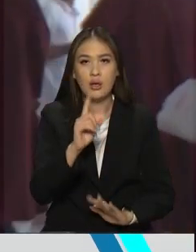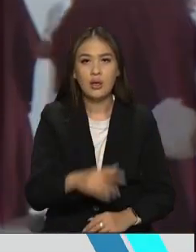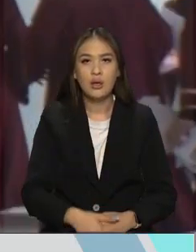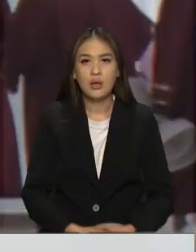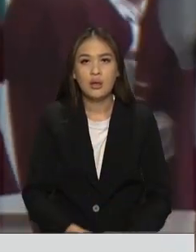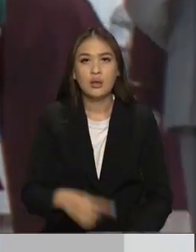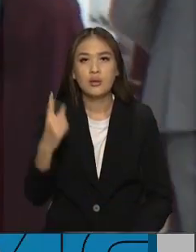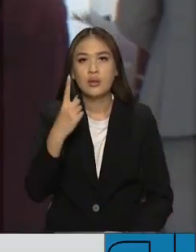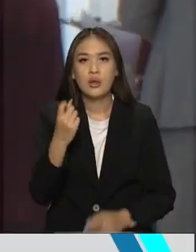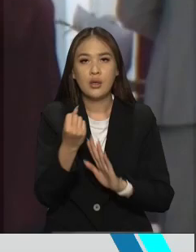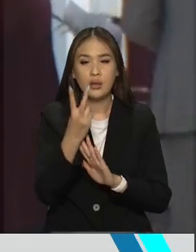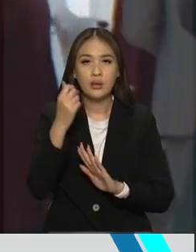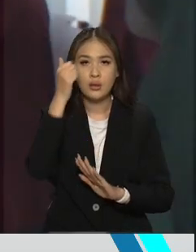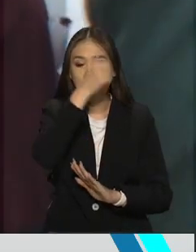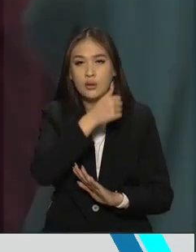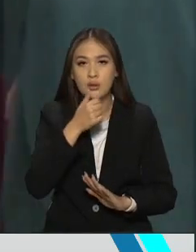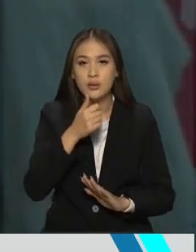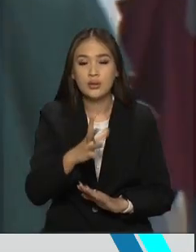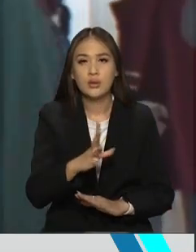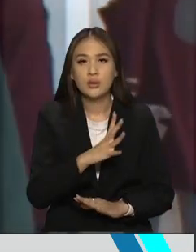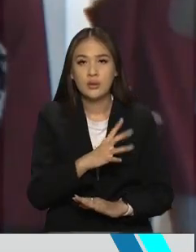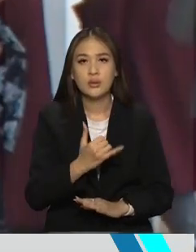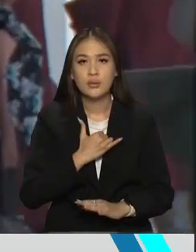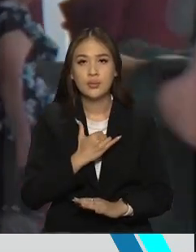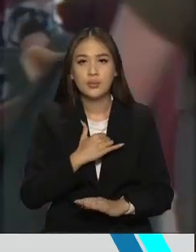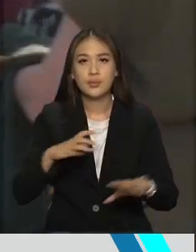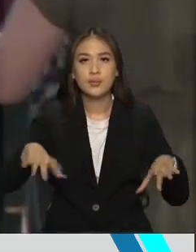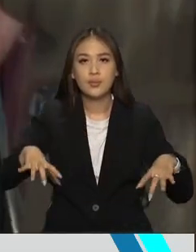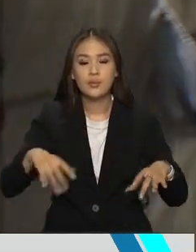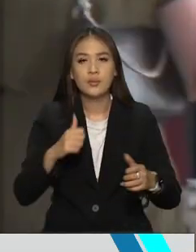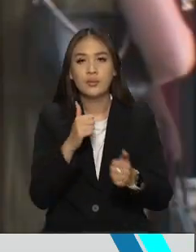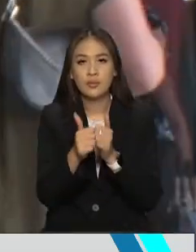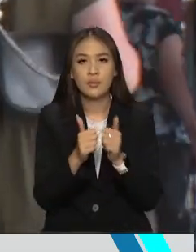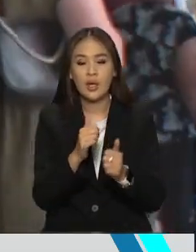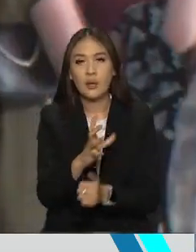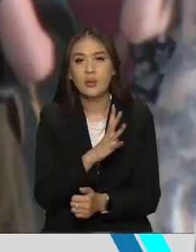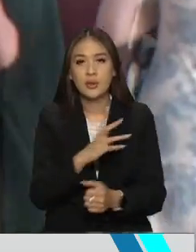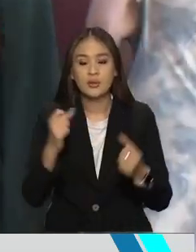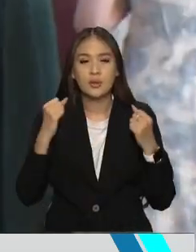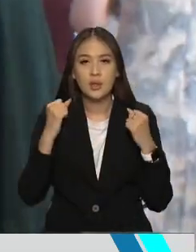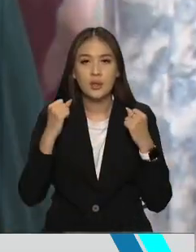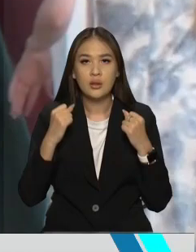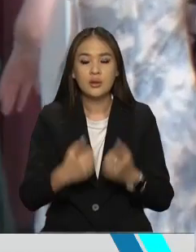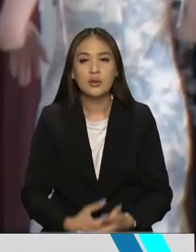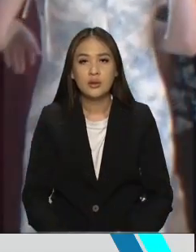первые 12 лет у меня Гонки на колясках на инвалидные спортивные